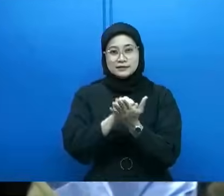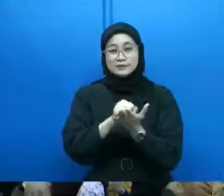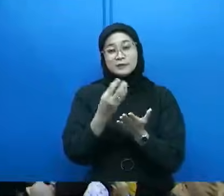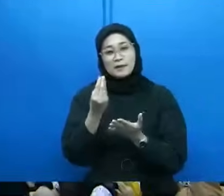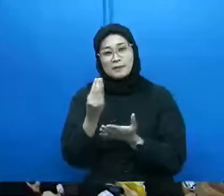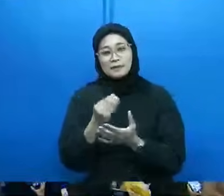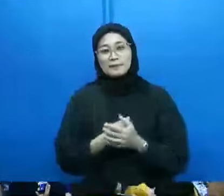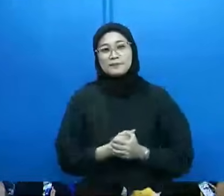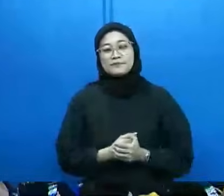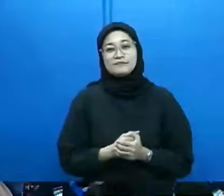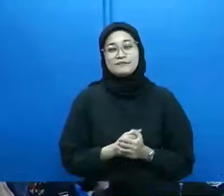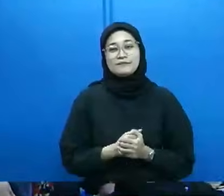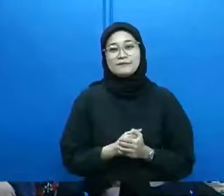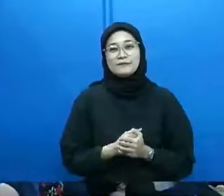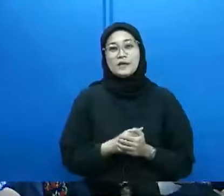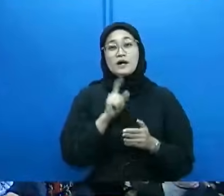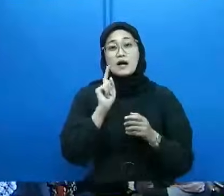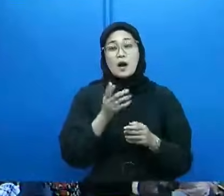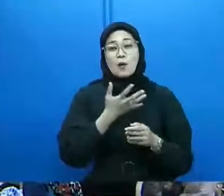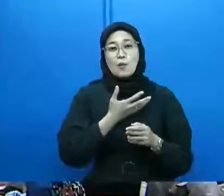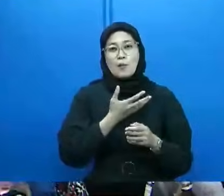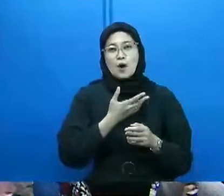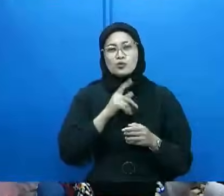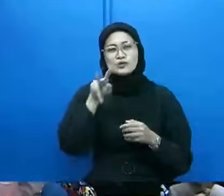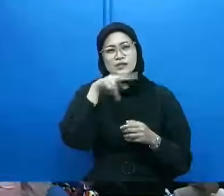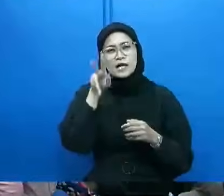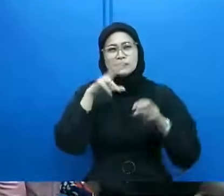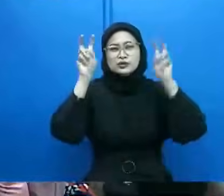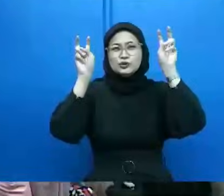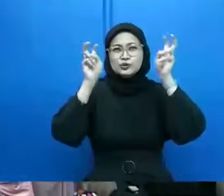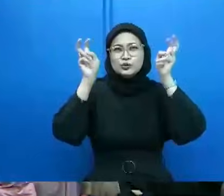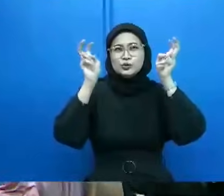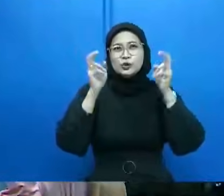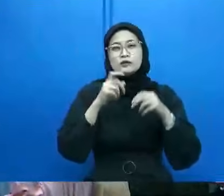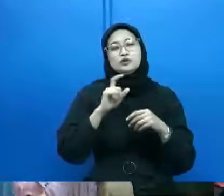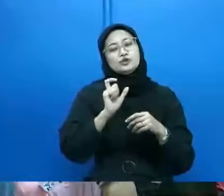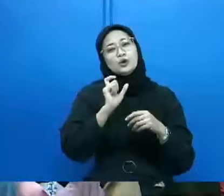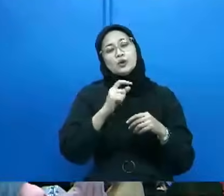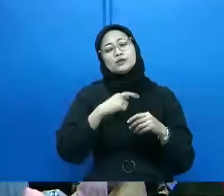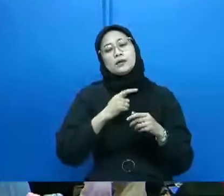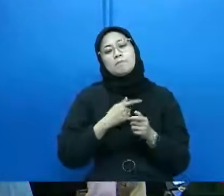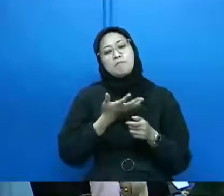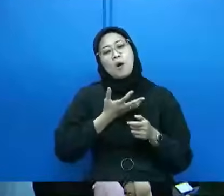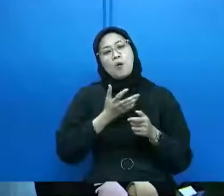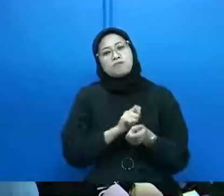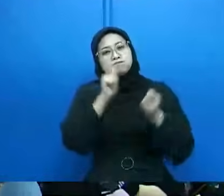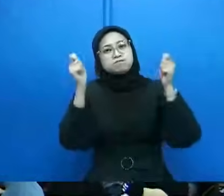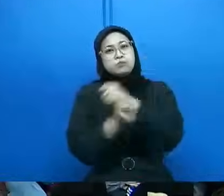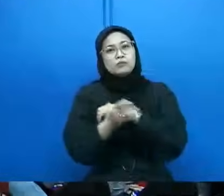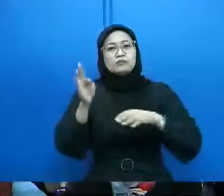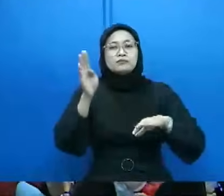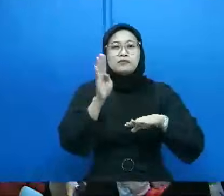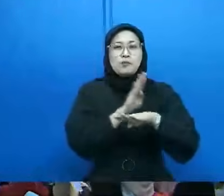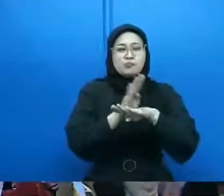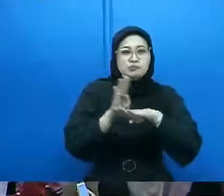mu'jam. Tapi kalau Anda ingin cari judul yang umum, saya pengen jadi pengusaha yang sukses ala Nabi, saya